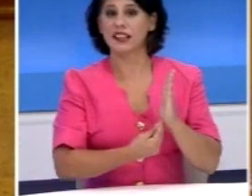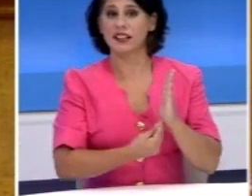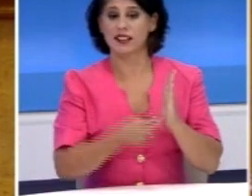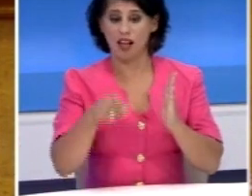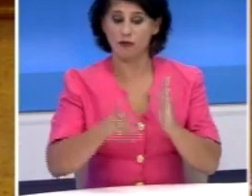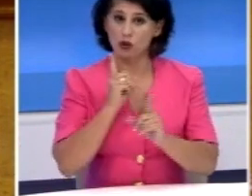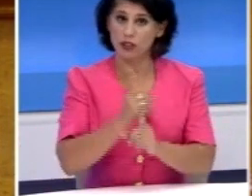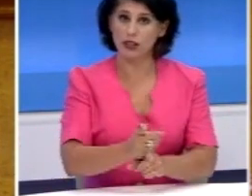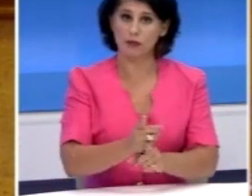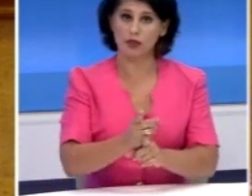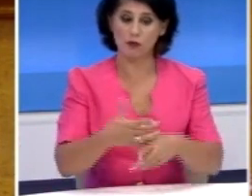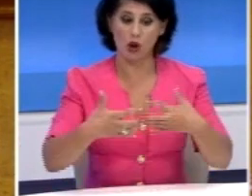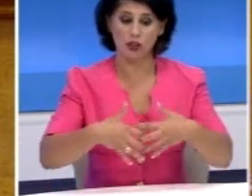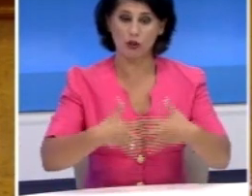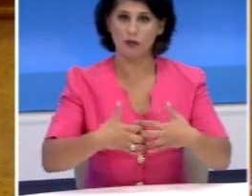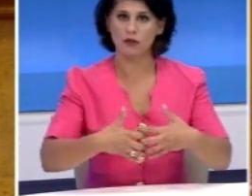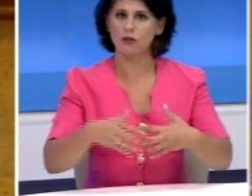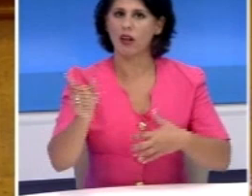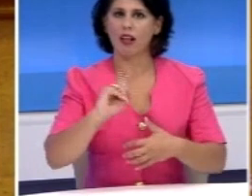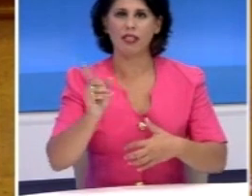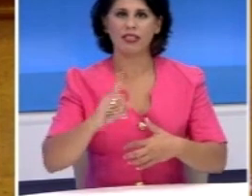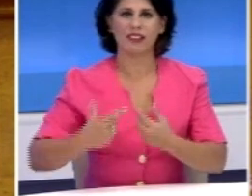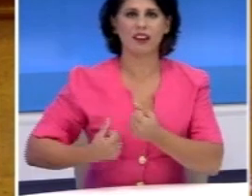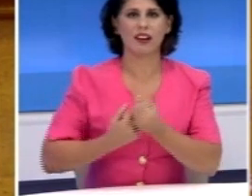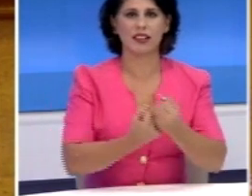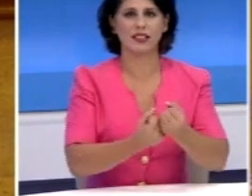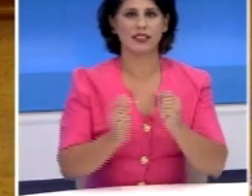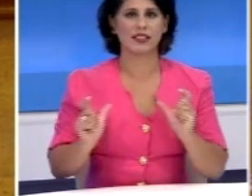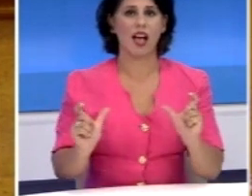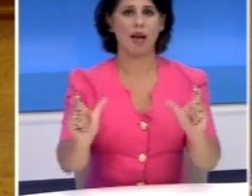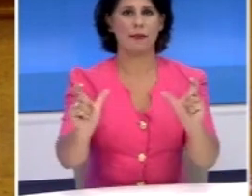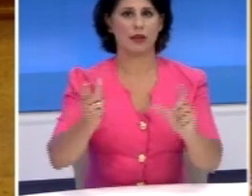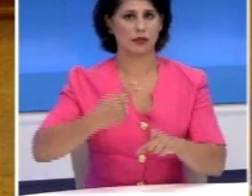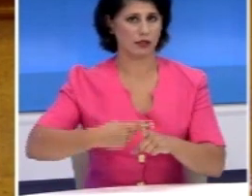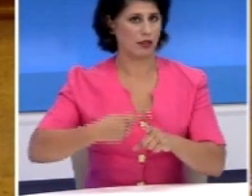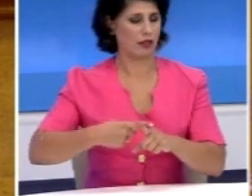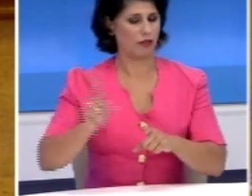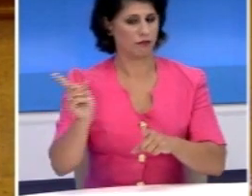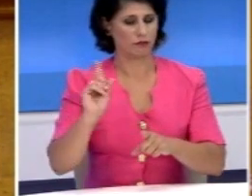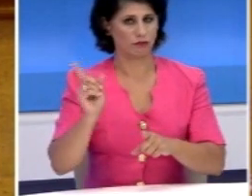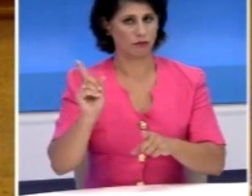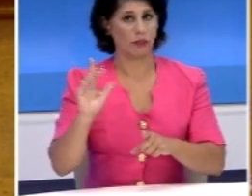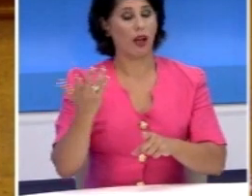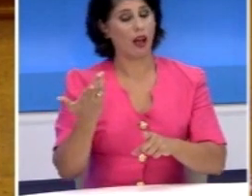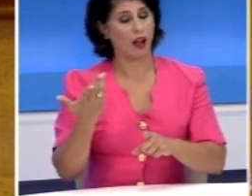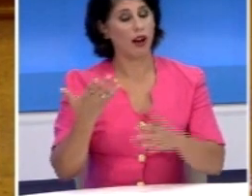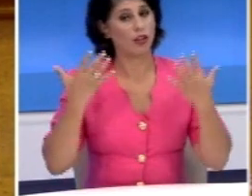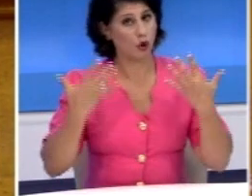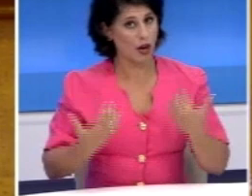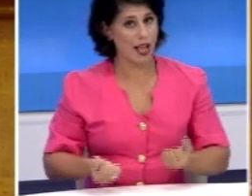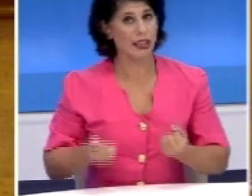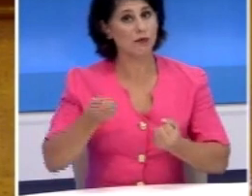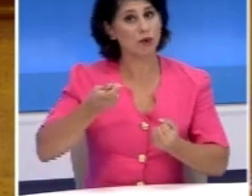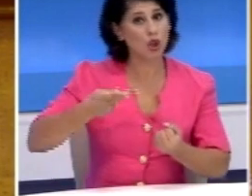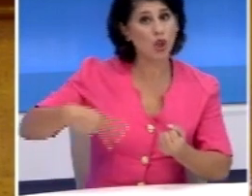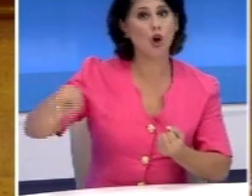των συγκεκριμένων εξοπλισμών δεν είναι η ενίσχυση της άμυνας της χώρας, αλλά η απόκτηση